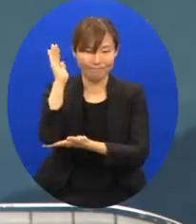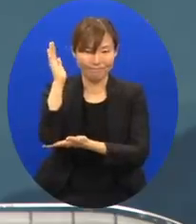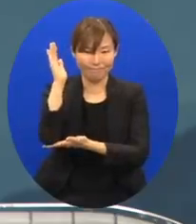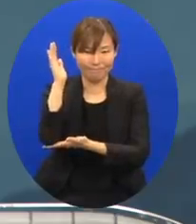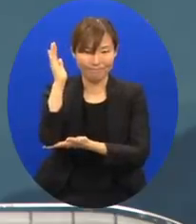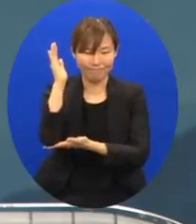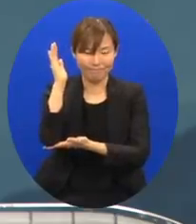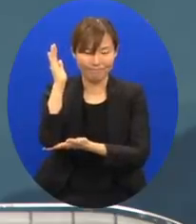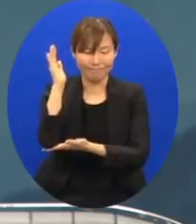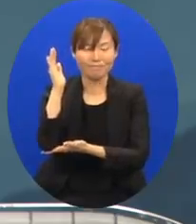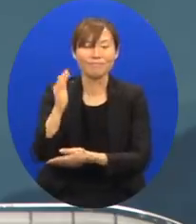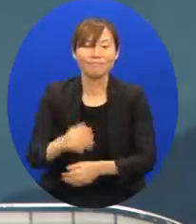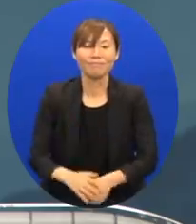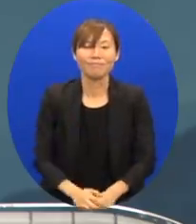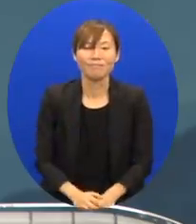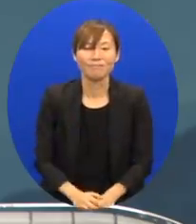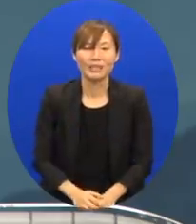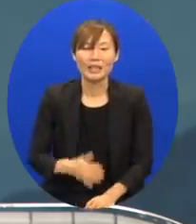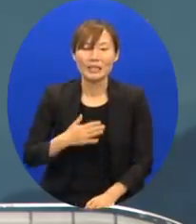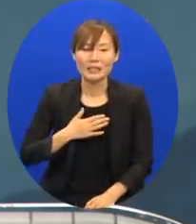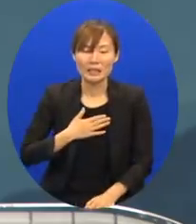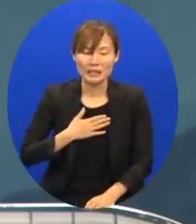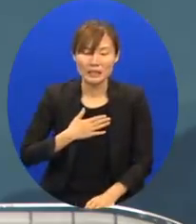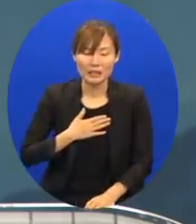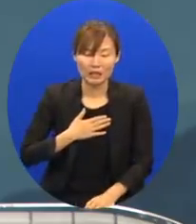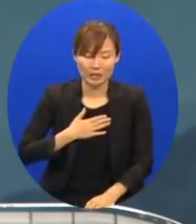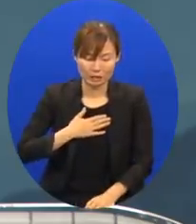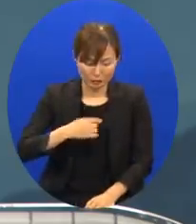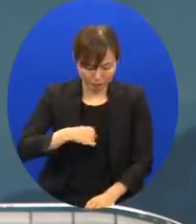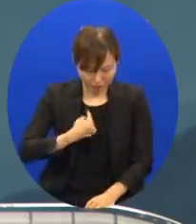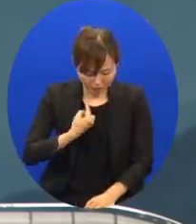여러분 이것이 저 자신의 문제임